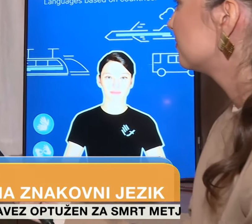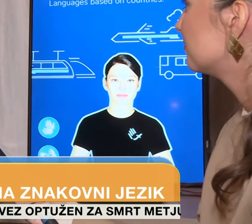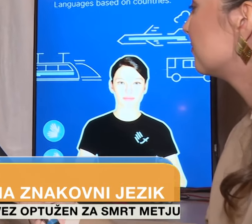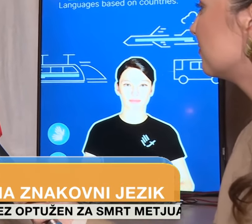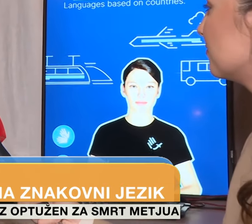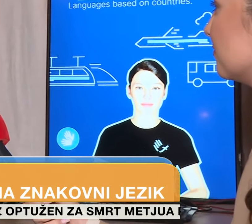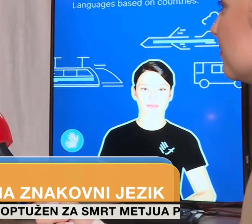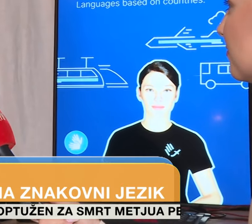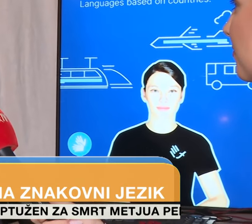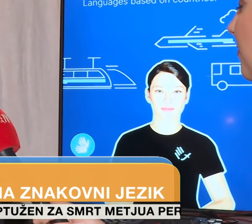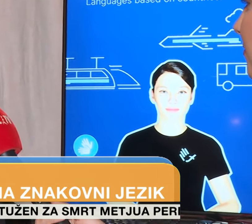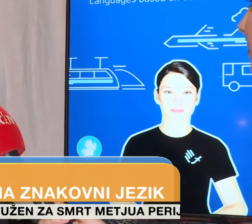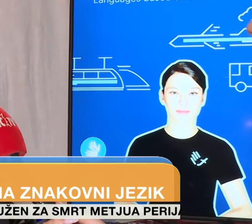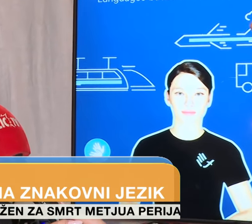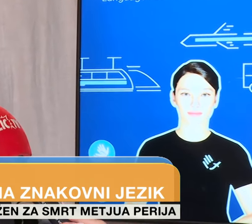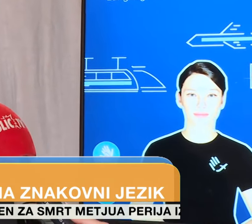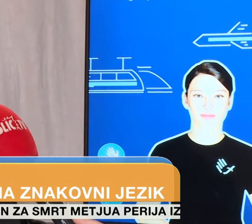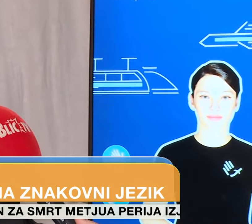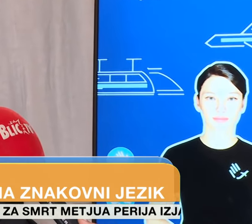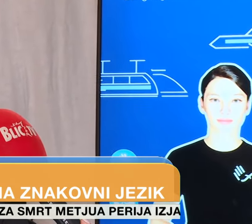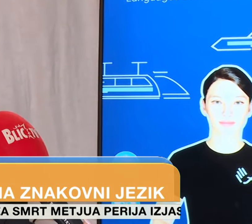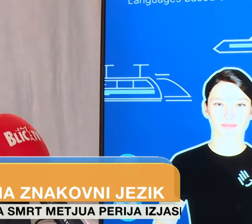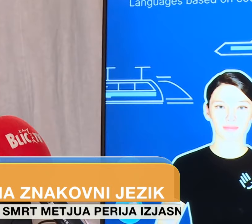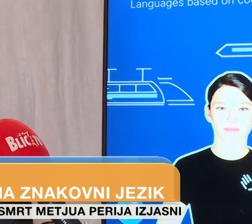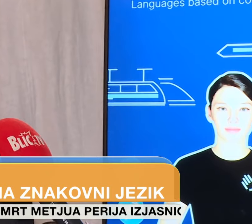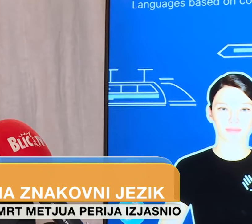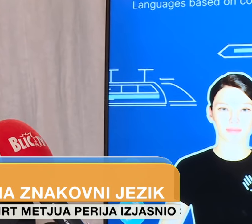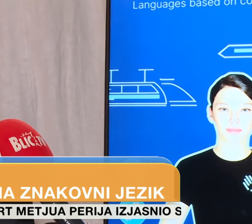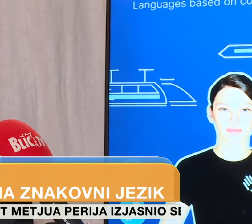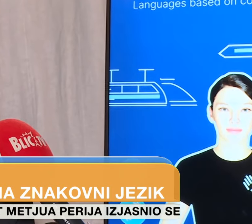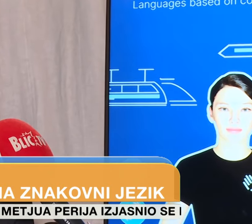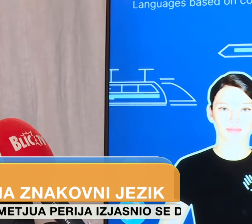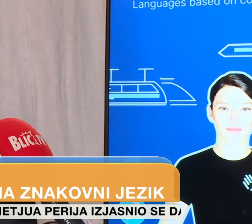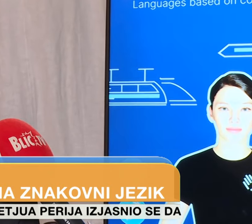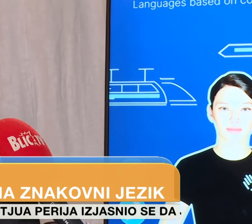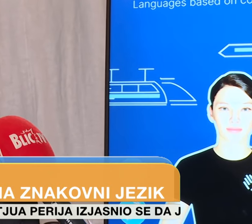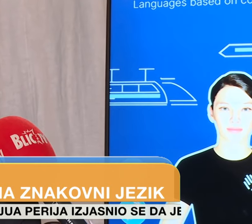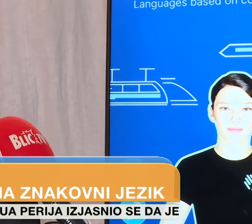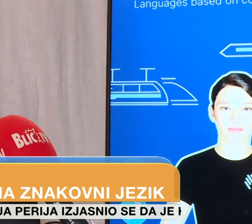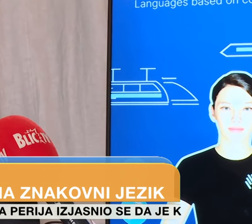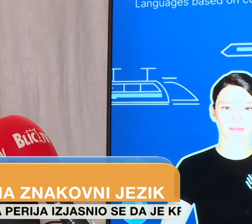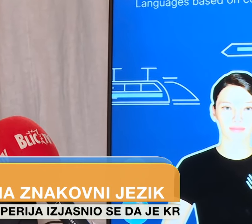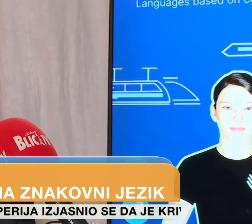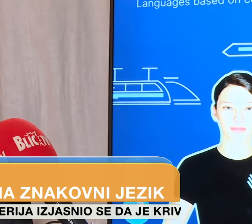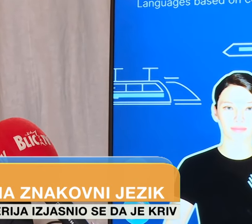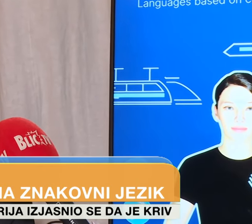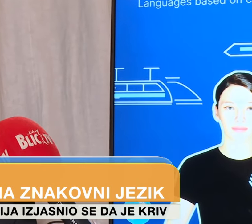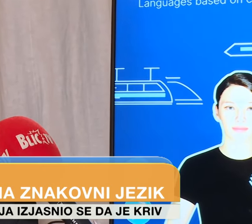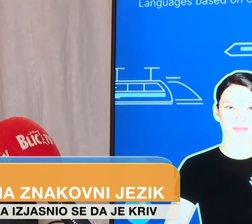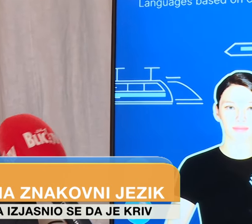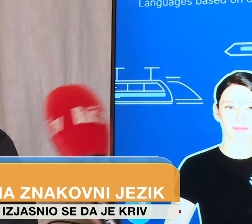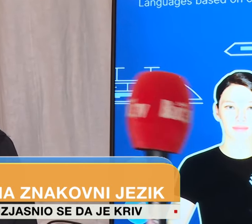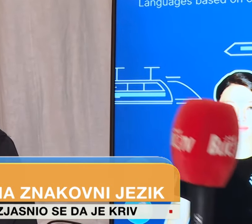umogući prodor na američko trženje i neko početno širenje na njemu, ali naravno da bi smo hteli da ostanemo ovde i to jeste